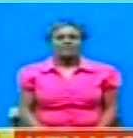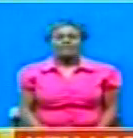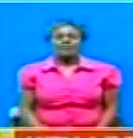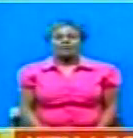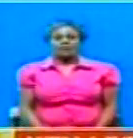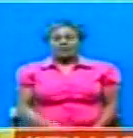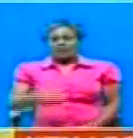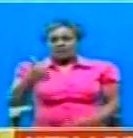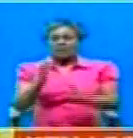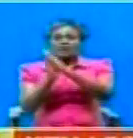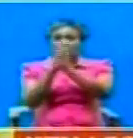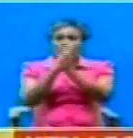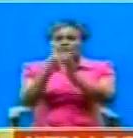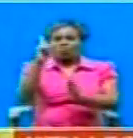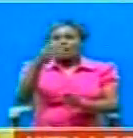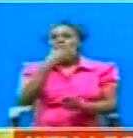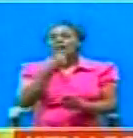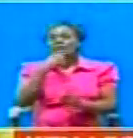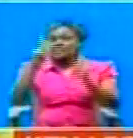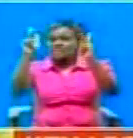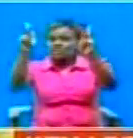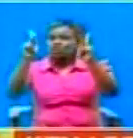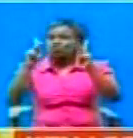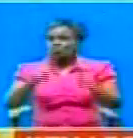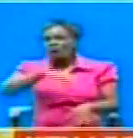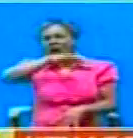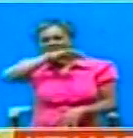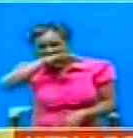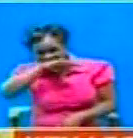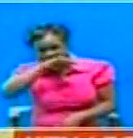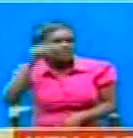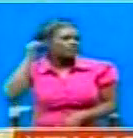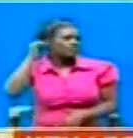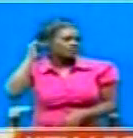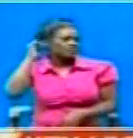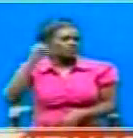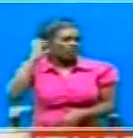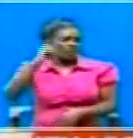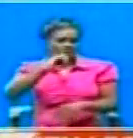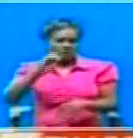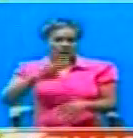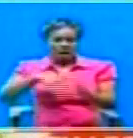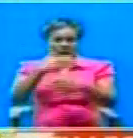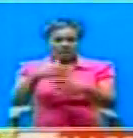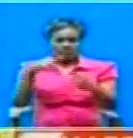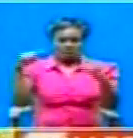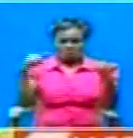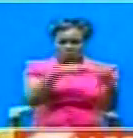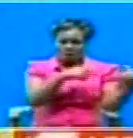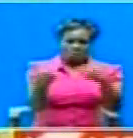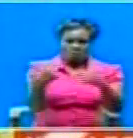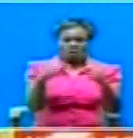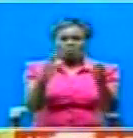Na katika taarifa nyingine, jamaa mmoja mjini Kisumu alimng’ata jirani yake sikio na kulikata baada ya kukosana kufuatia mchuano kati ya